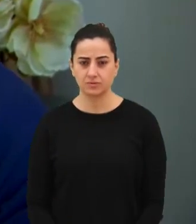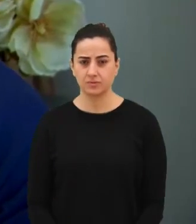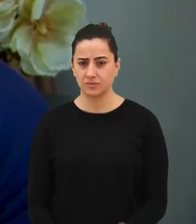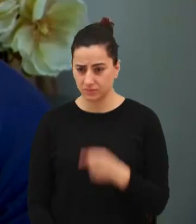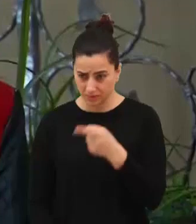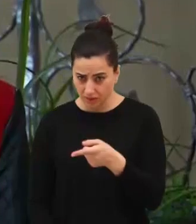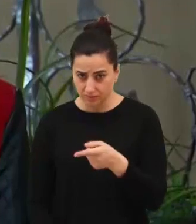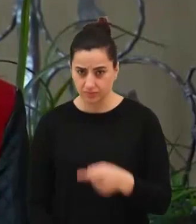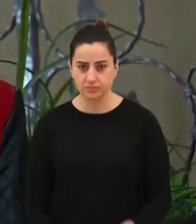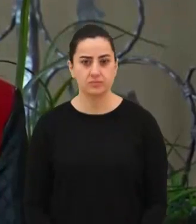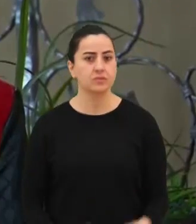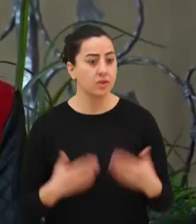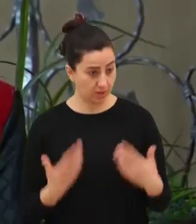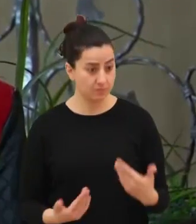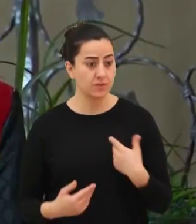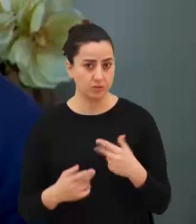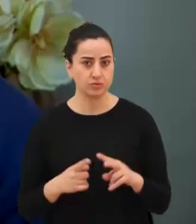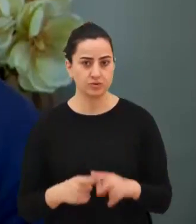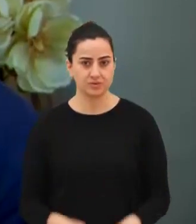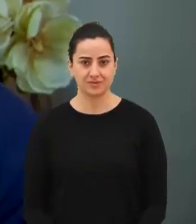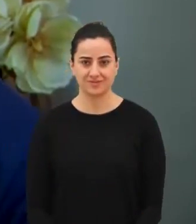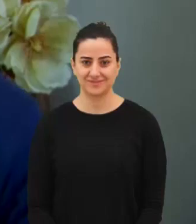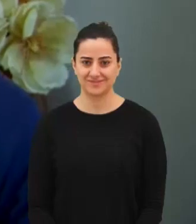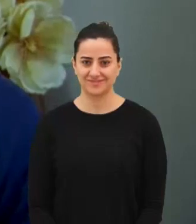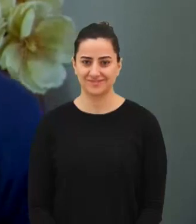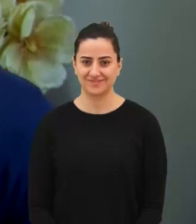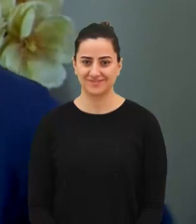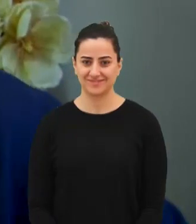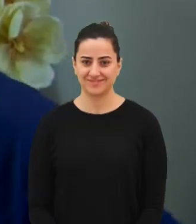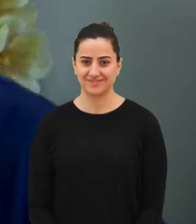Sen misin? Evet Nurhan, benim.